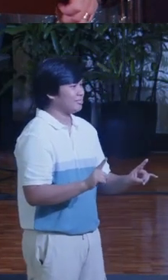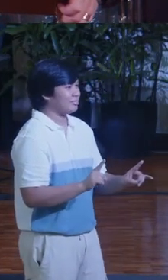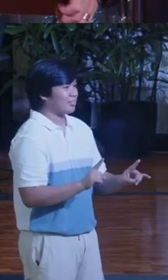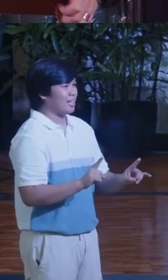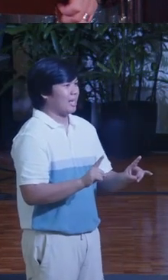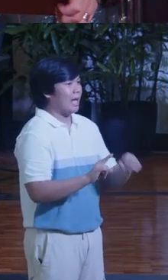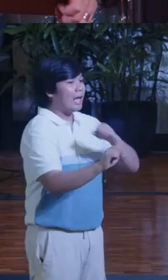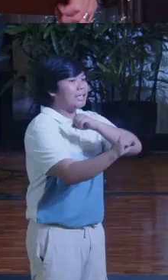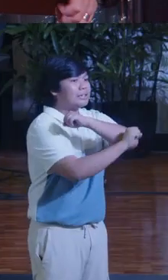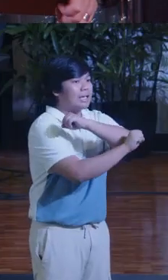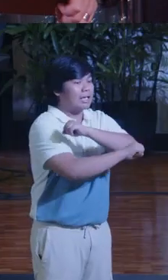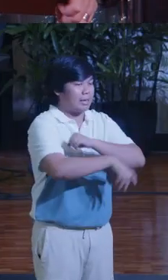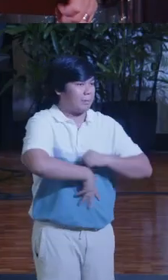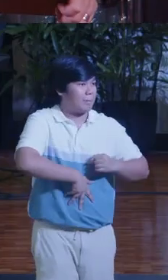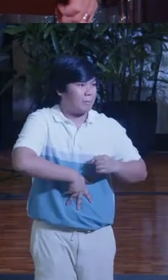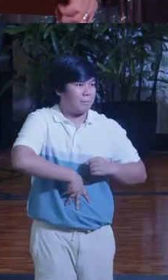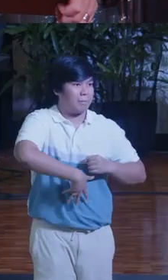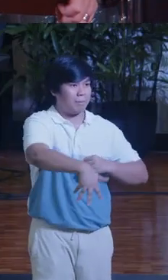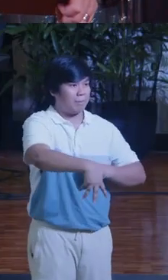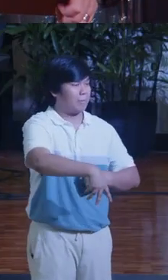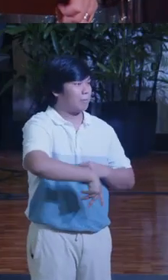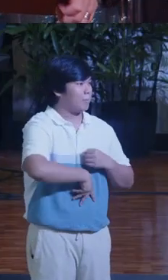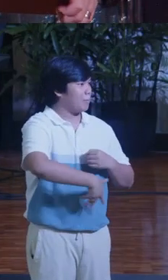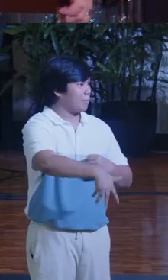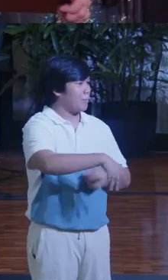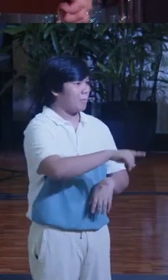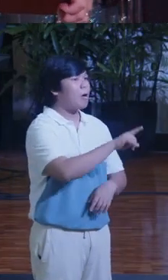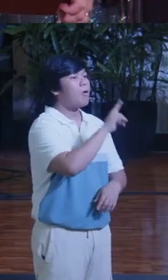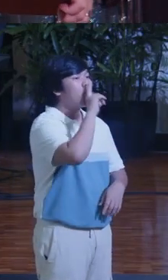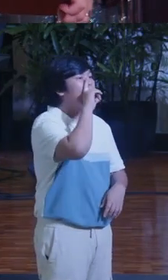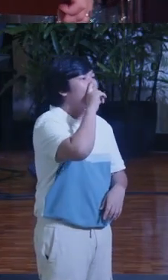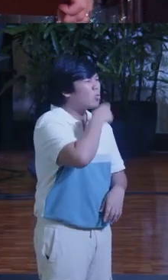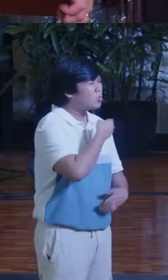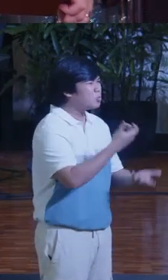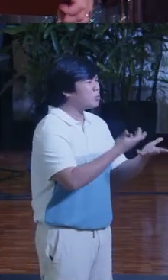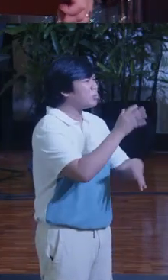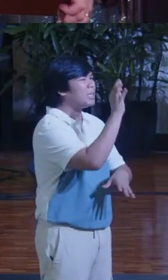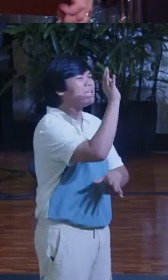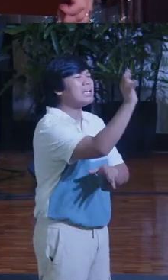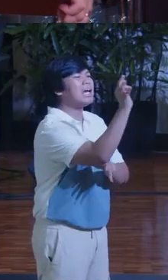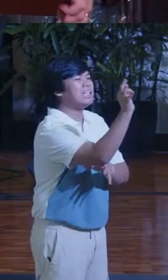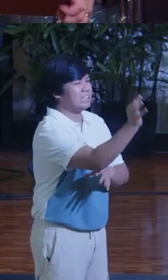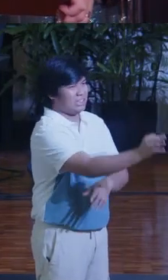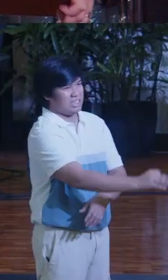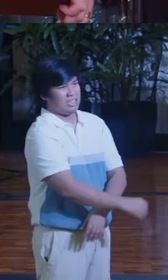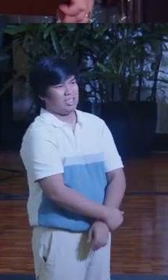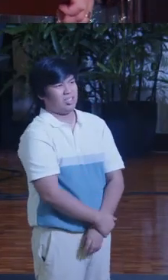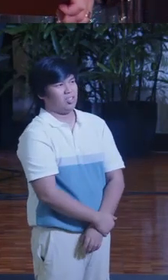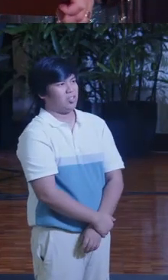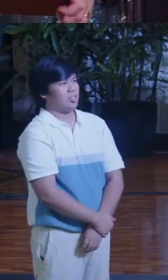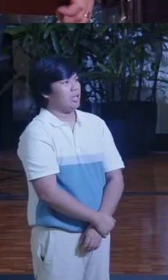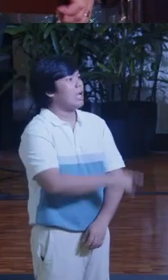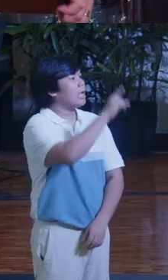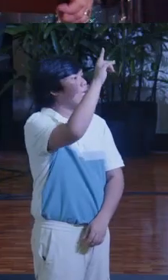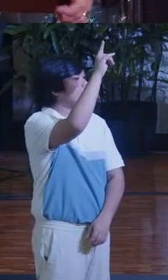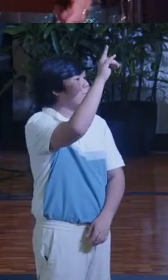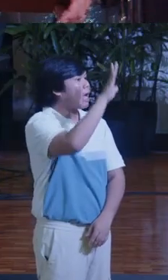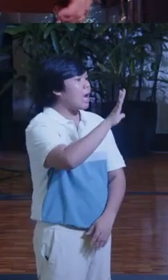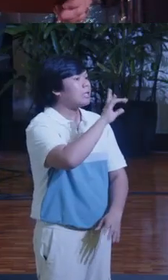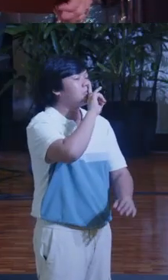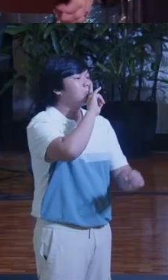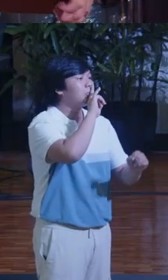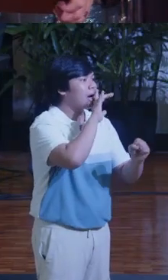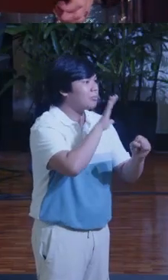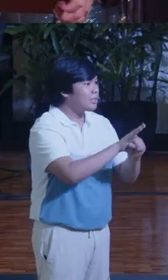Sarah conceived and bore Abraham a son in his old age. At the time of which God had spoken to him,